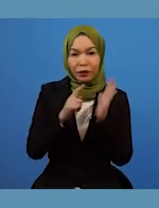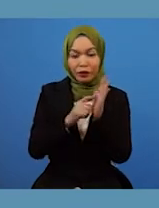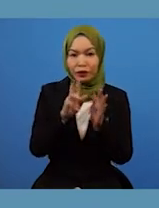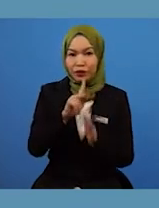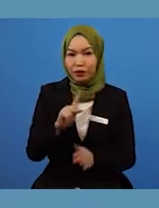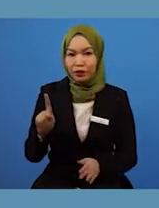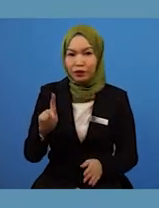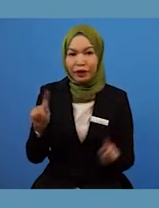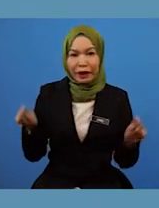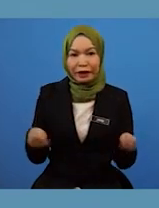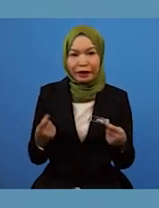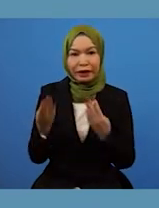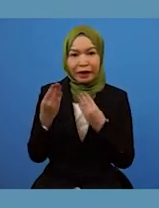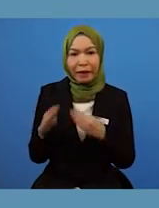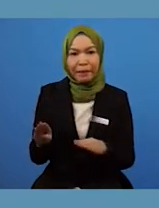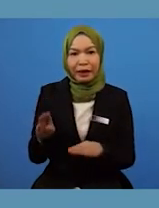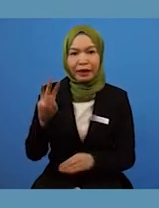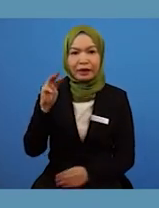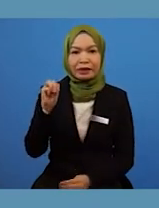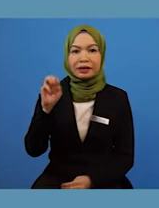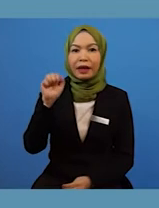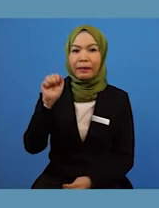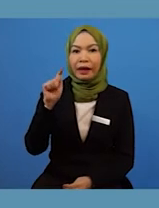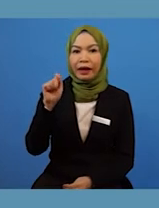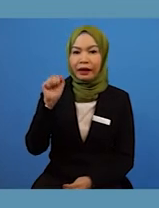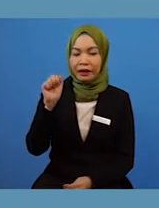tindak balas pembakaran metanol.